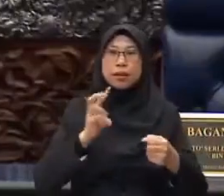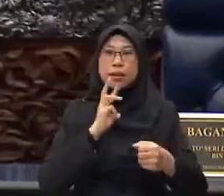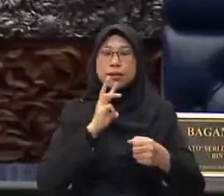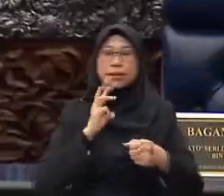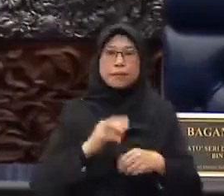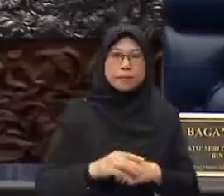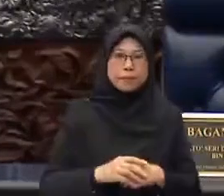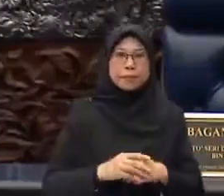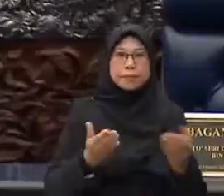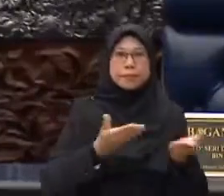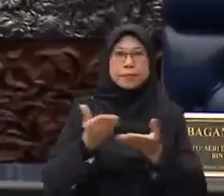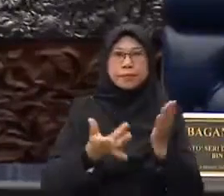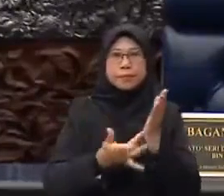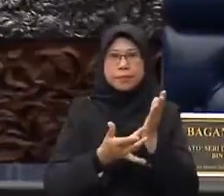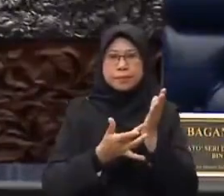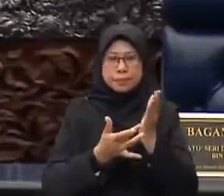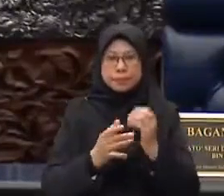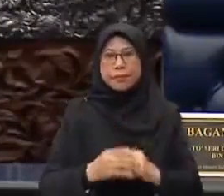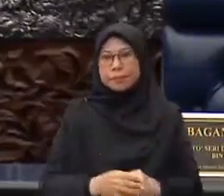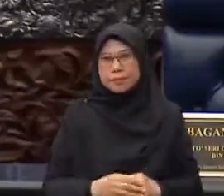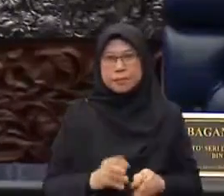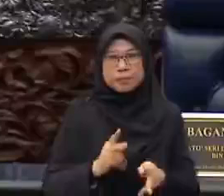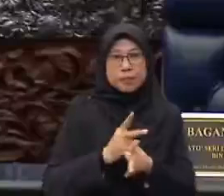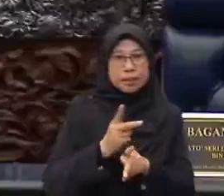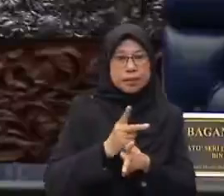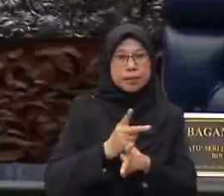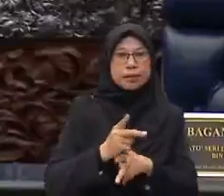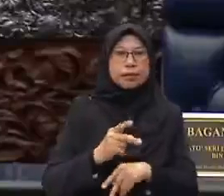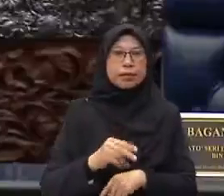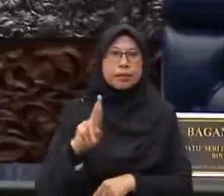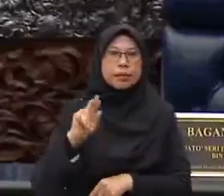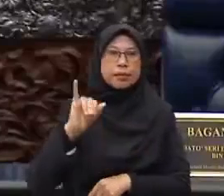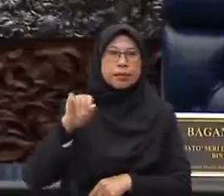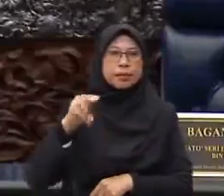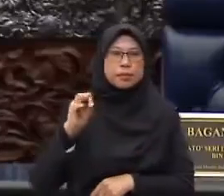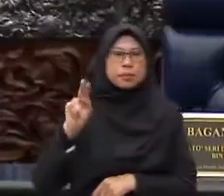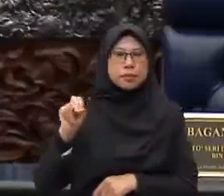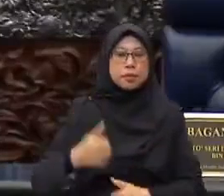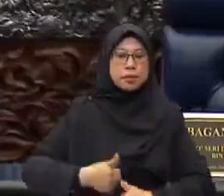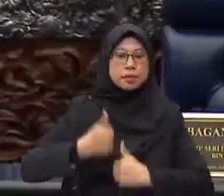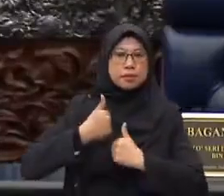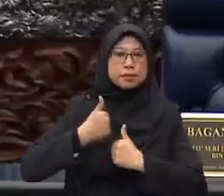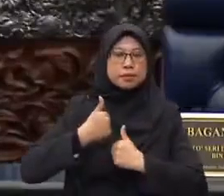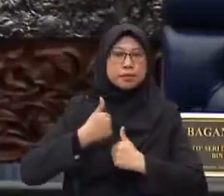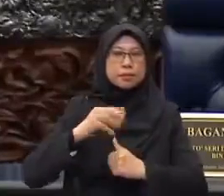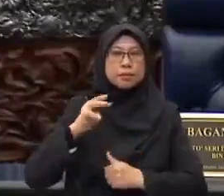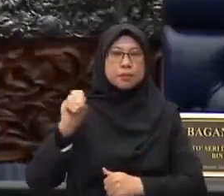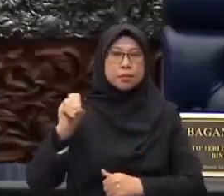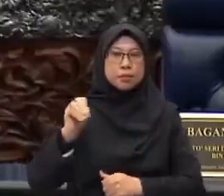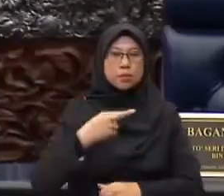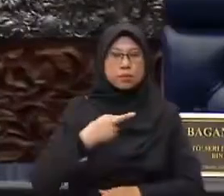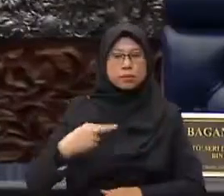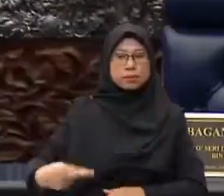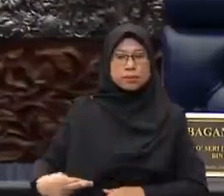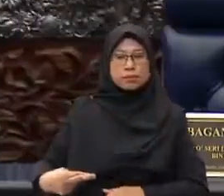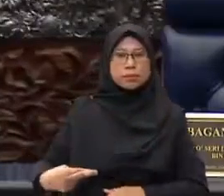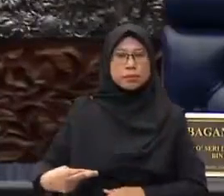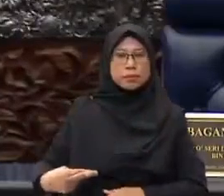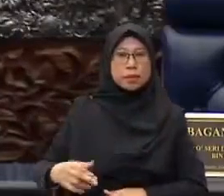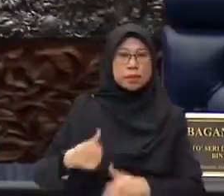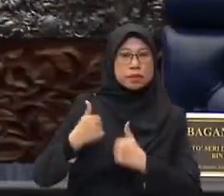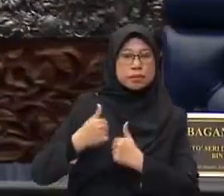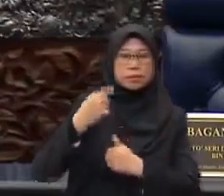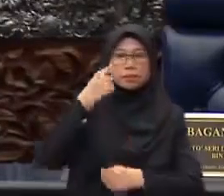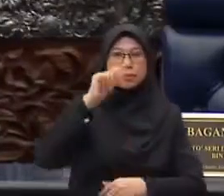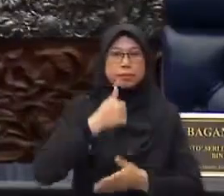teknikal dan dalam pada masa yang sama pihak rejimen 60 Askar jurutera diraja turut terlibat